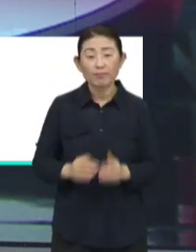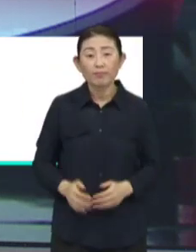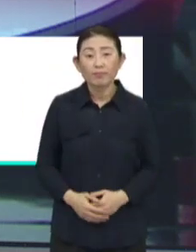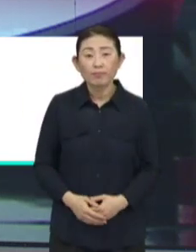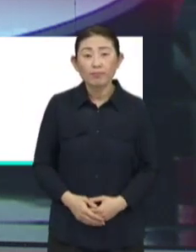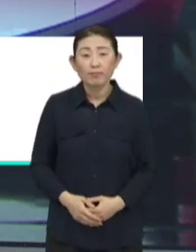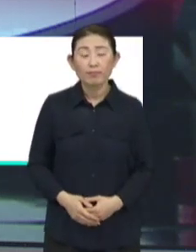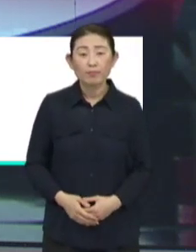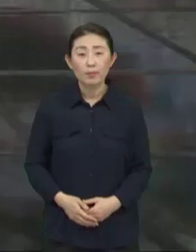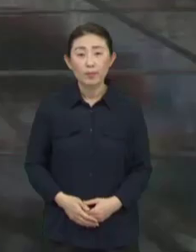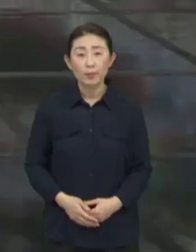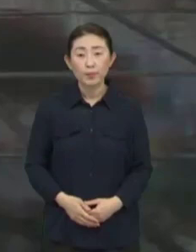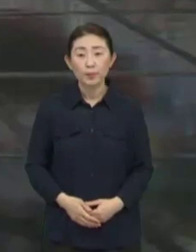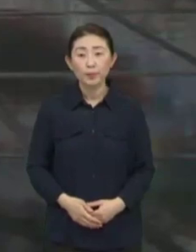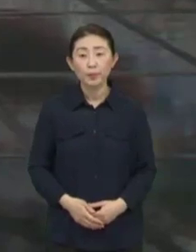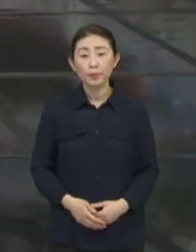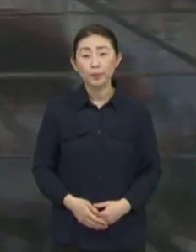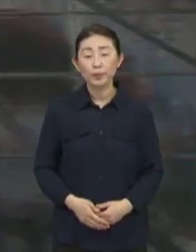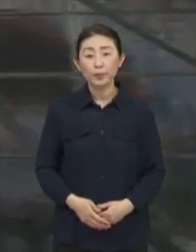보도입니다.